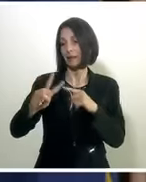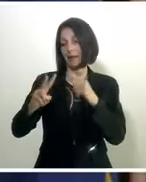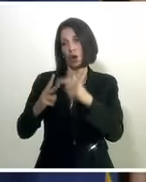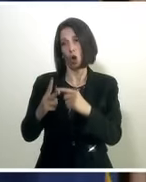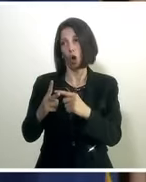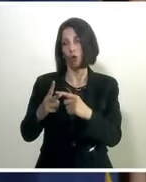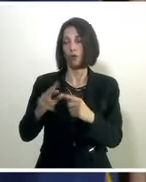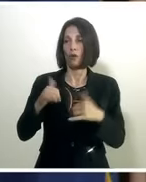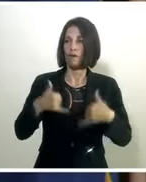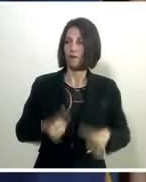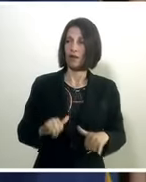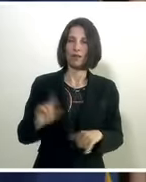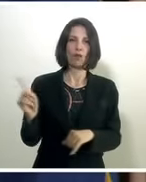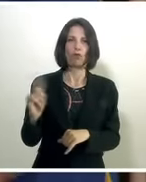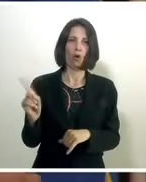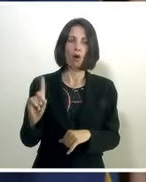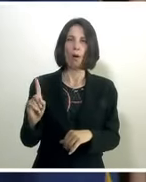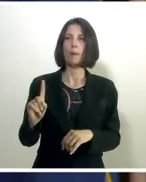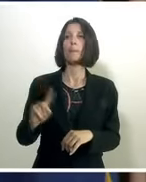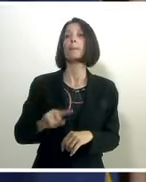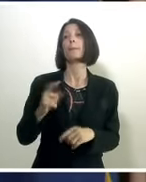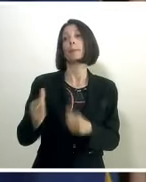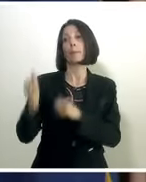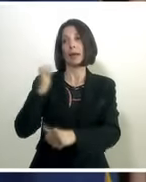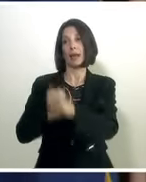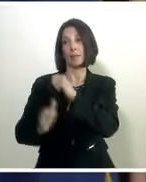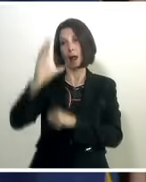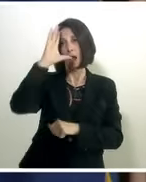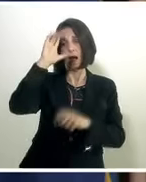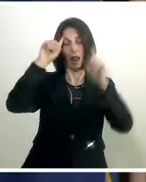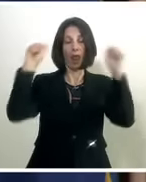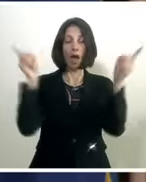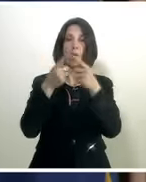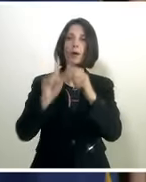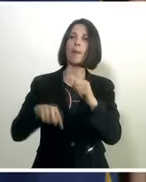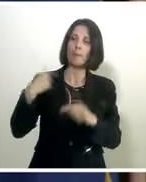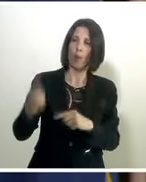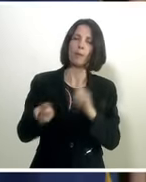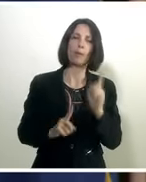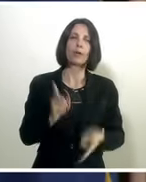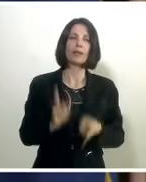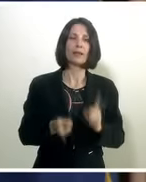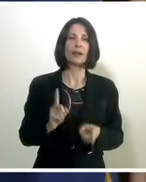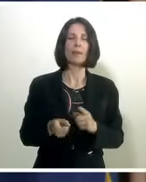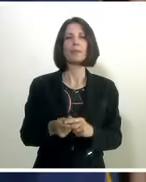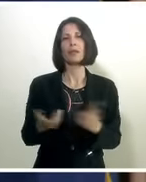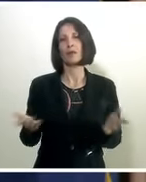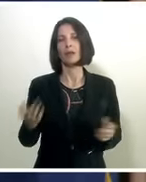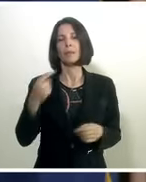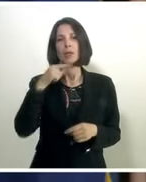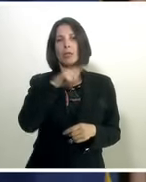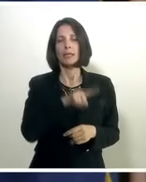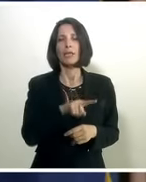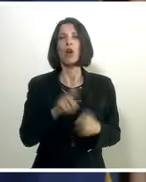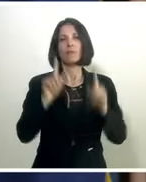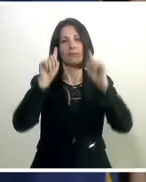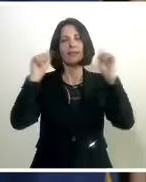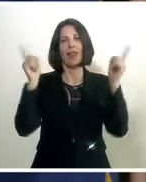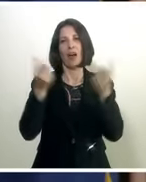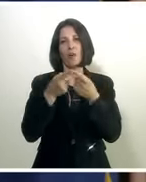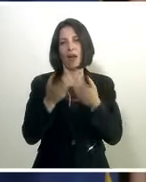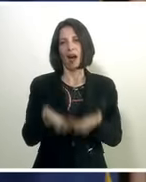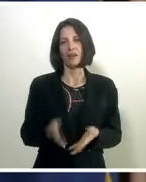a tempo pienissimo alla sua attività dentro il Partito Comunista mentre Mio zio si è laurato Ecco anche per